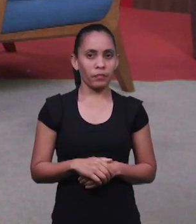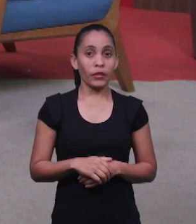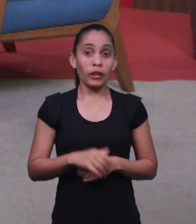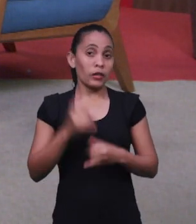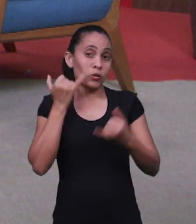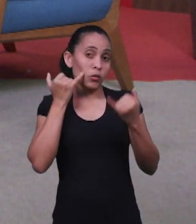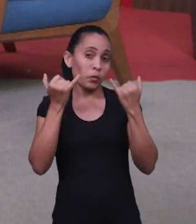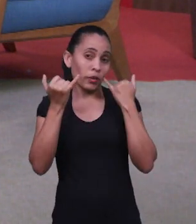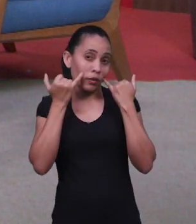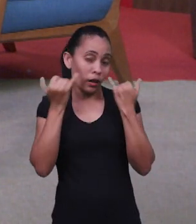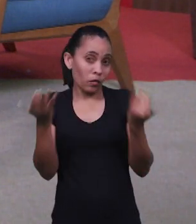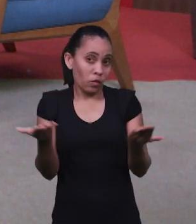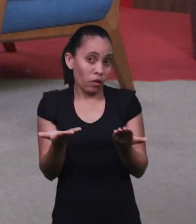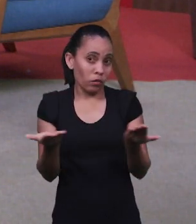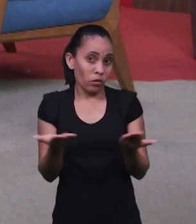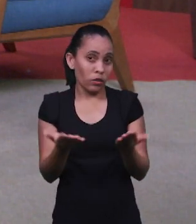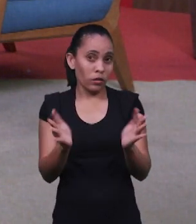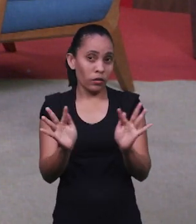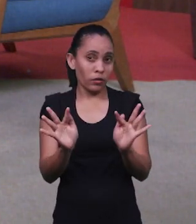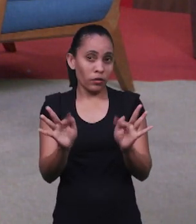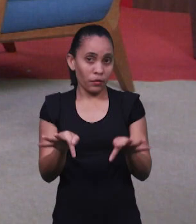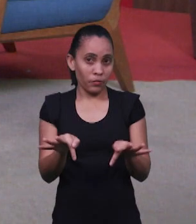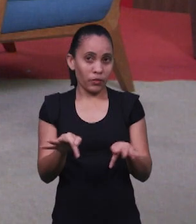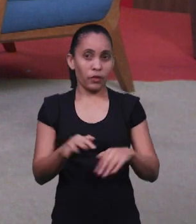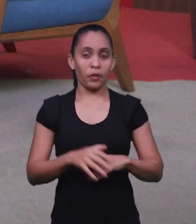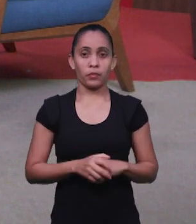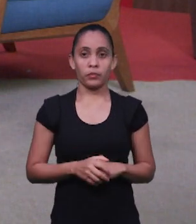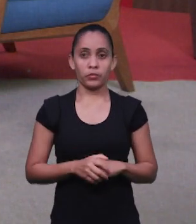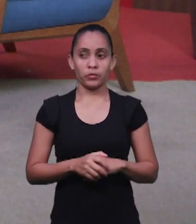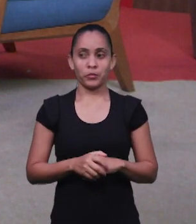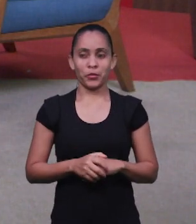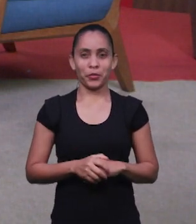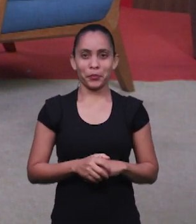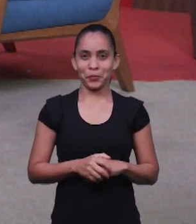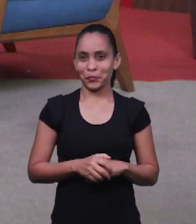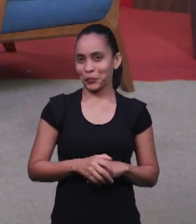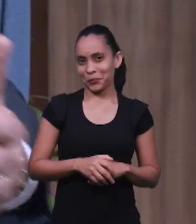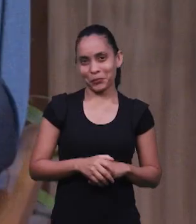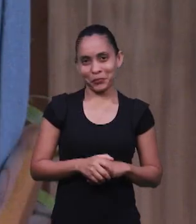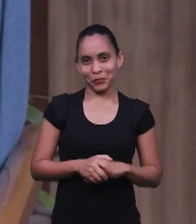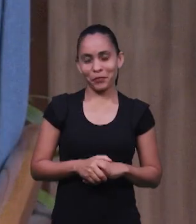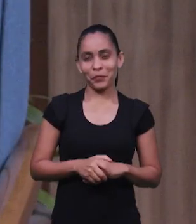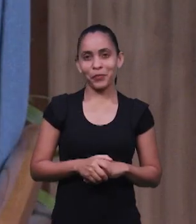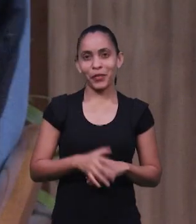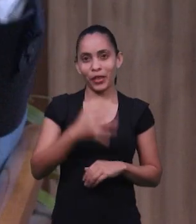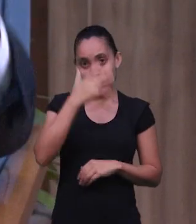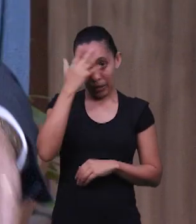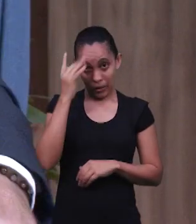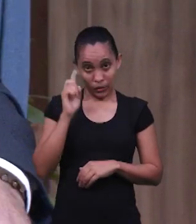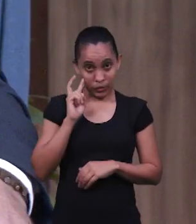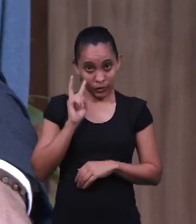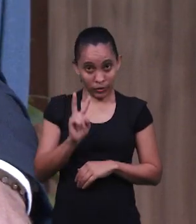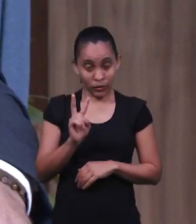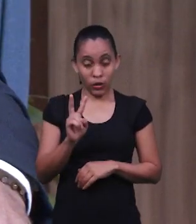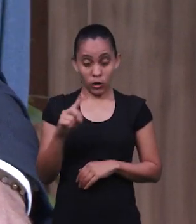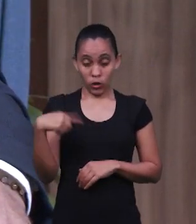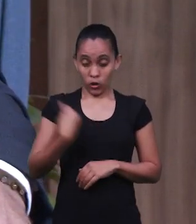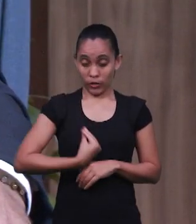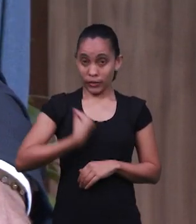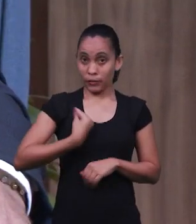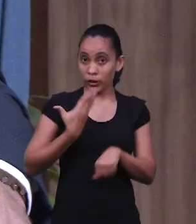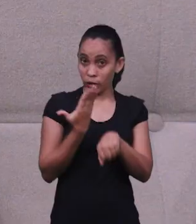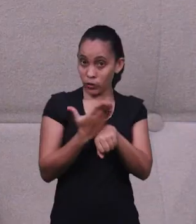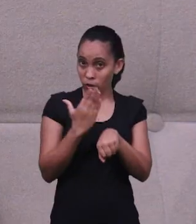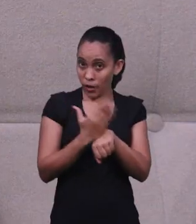puisse faire ce commentaire de la fin, n'est-ce pas? Pour la personne qui nous regarde, dans le sens d'appliquer ce que nous venons de